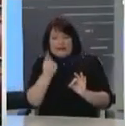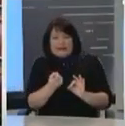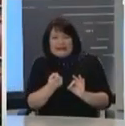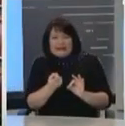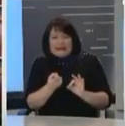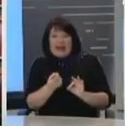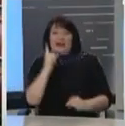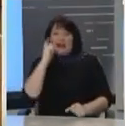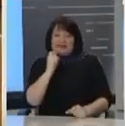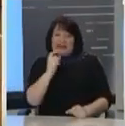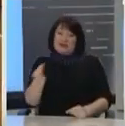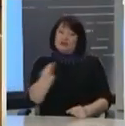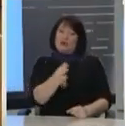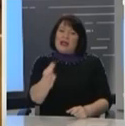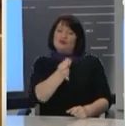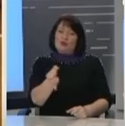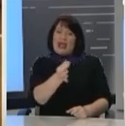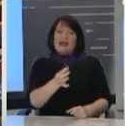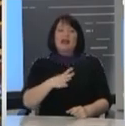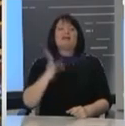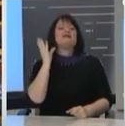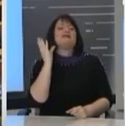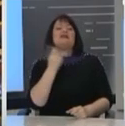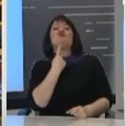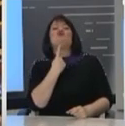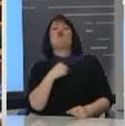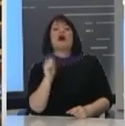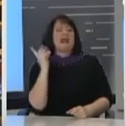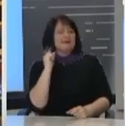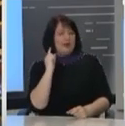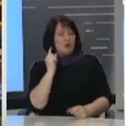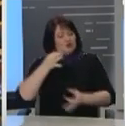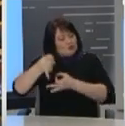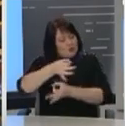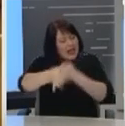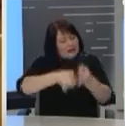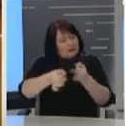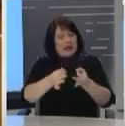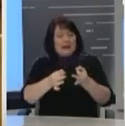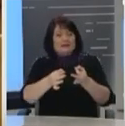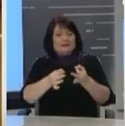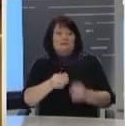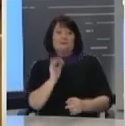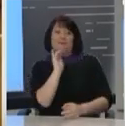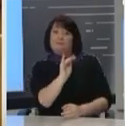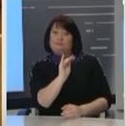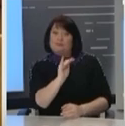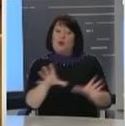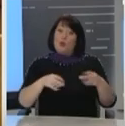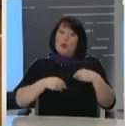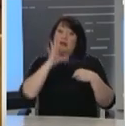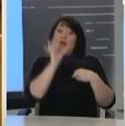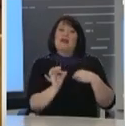ακούσετε. Σας συμβουλεύω να δείτε την πραγματικότητα και να αποδεχθείτε την